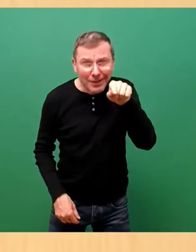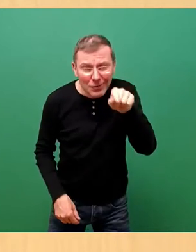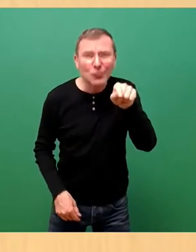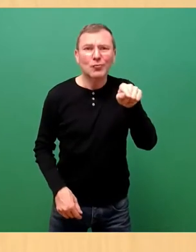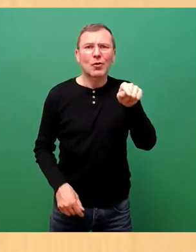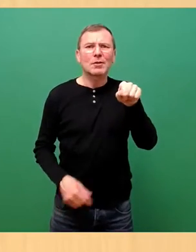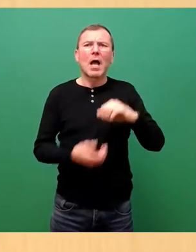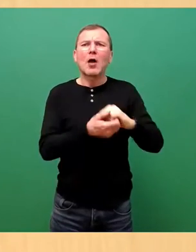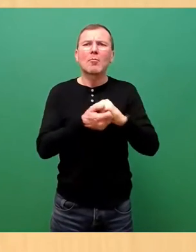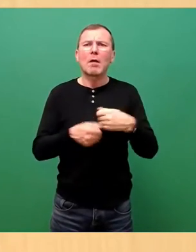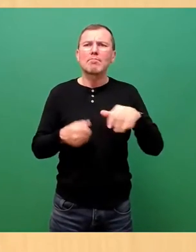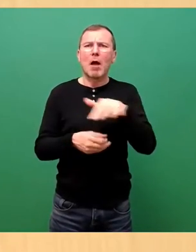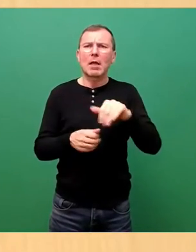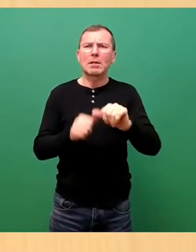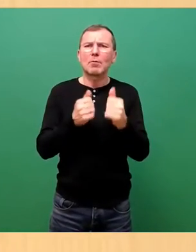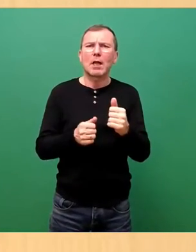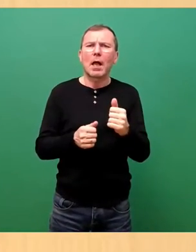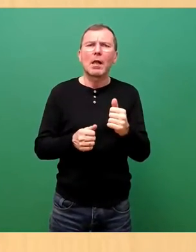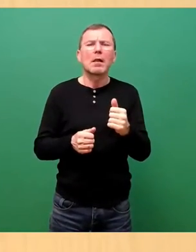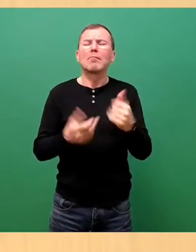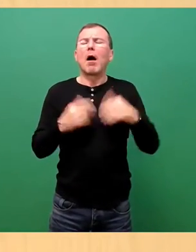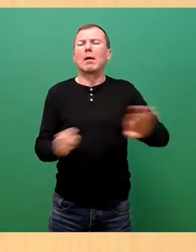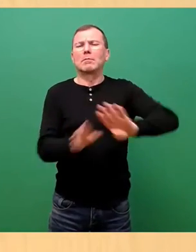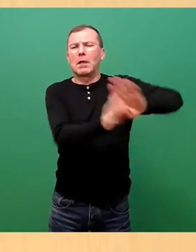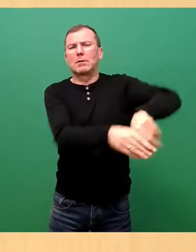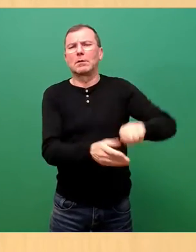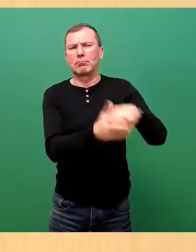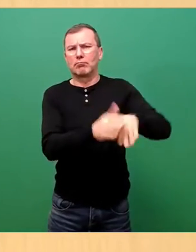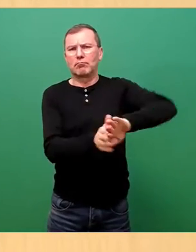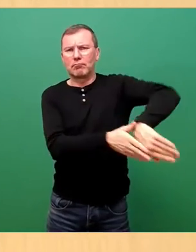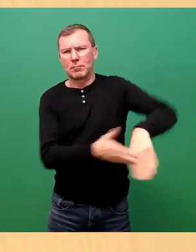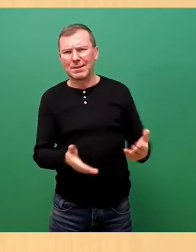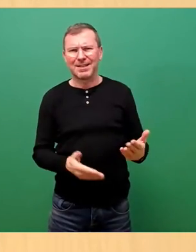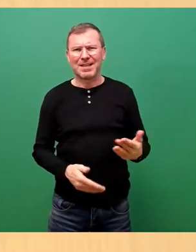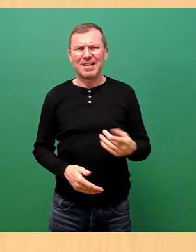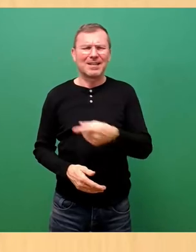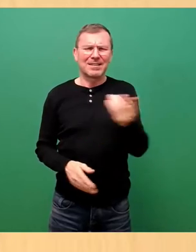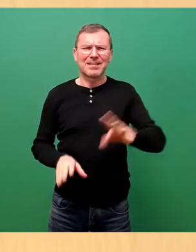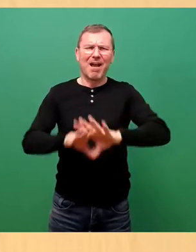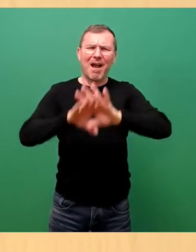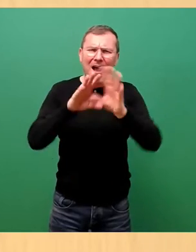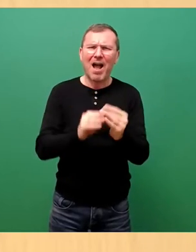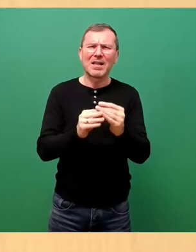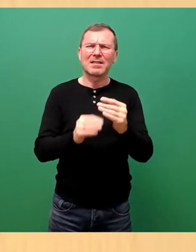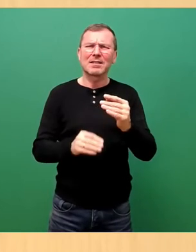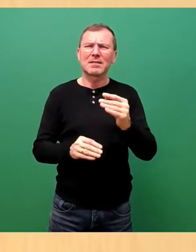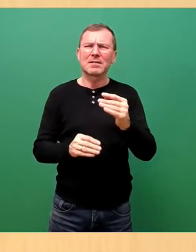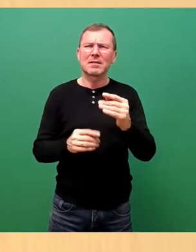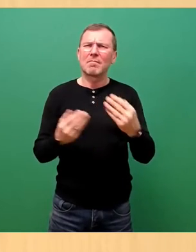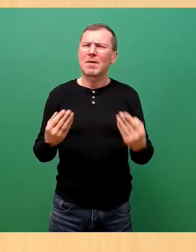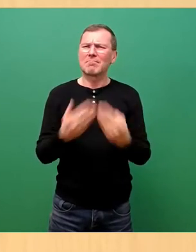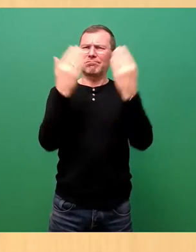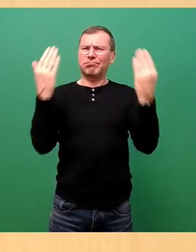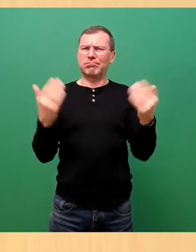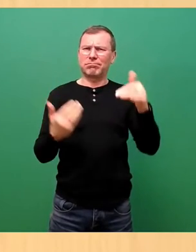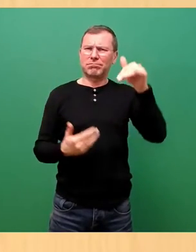kooperative Baulandmodell nicht mehr Gültigkeit haben soll. Dies alles ist wirklich mehr als widersinnig. Und es